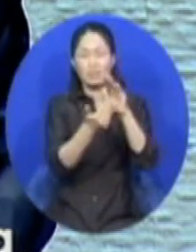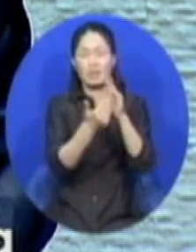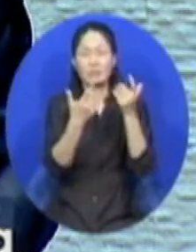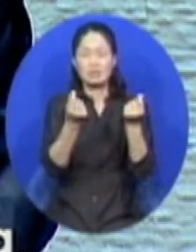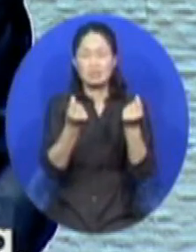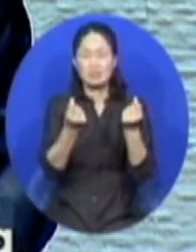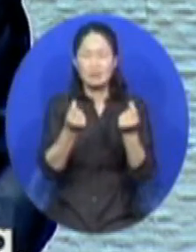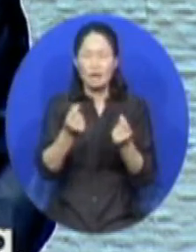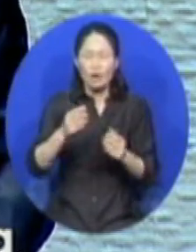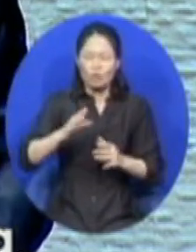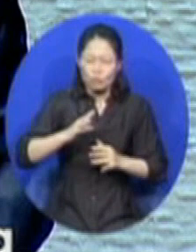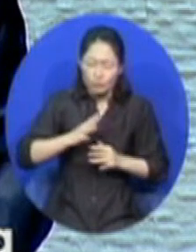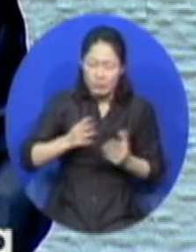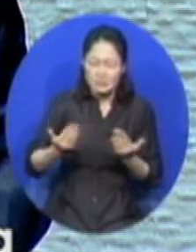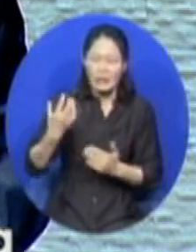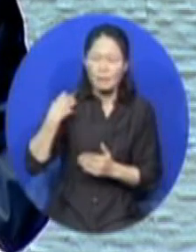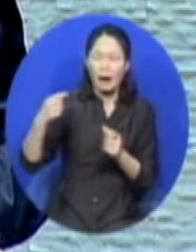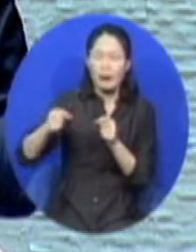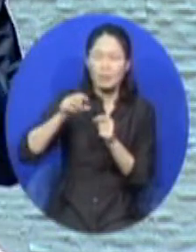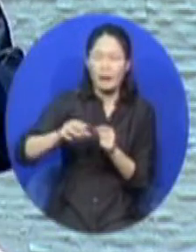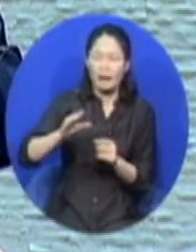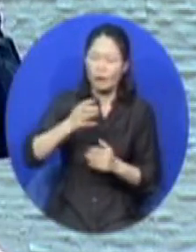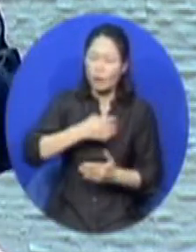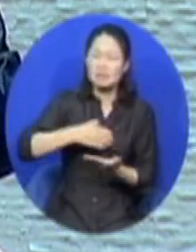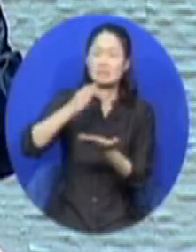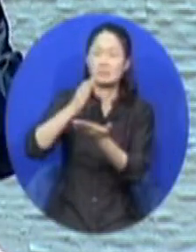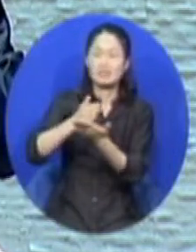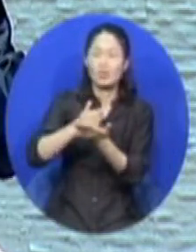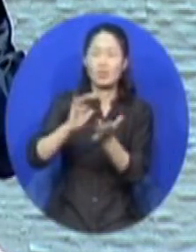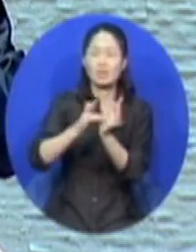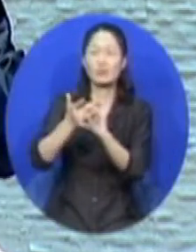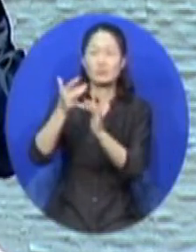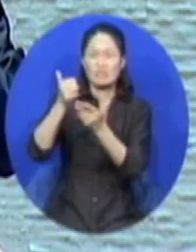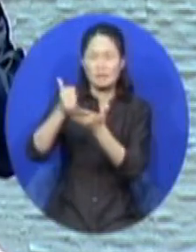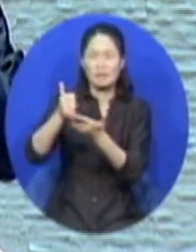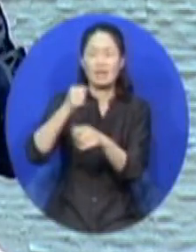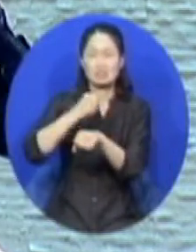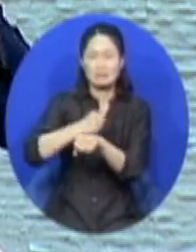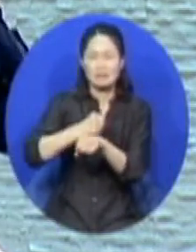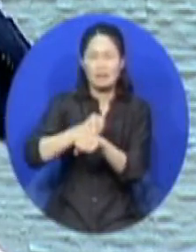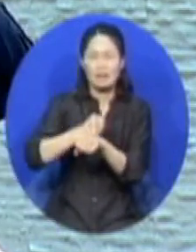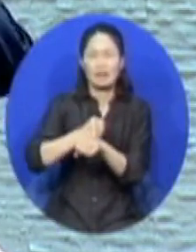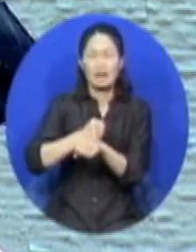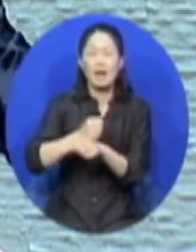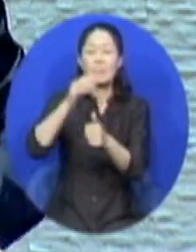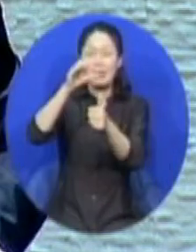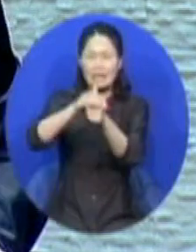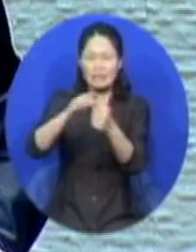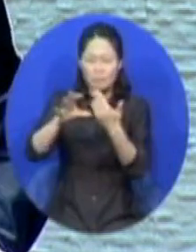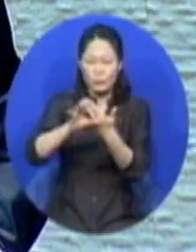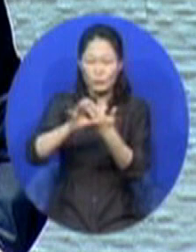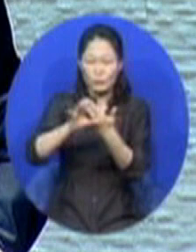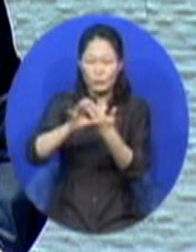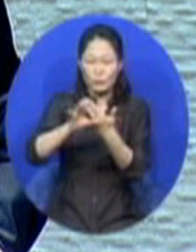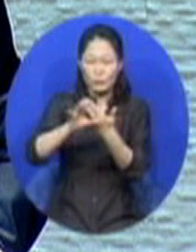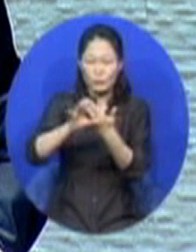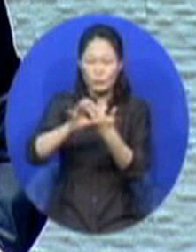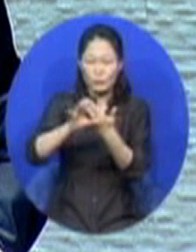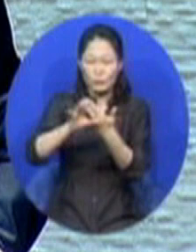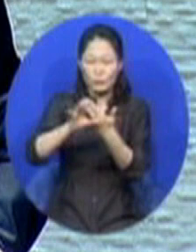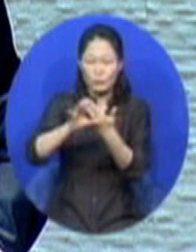두려운 사명 앞에 걱정하지마세요 이순임 이 하실겁니다 아끼면 주님이 역사하십니다